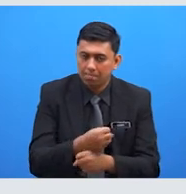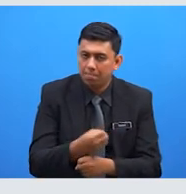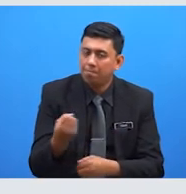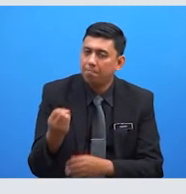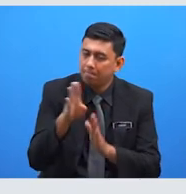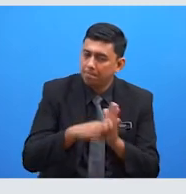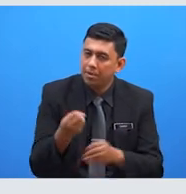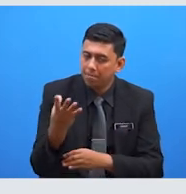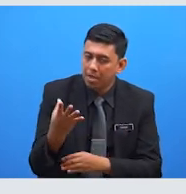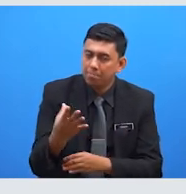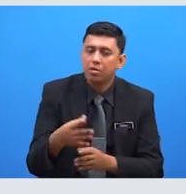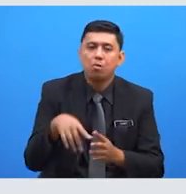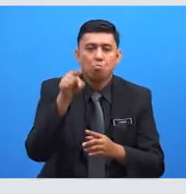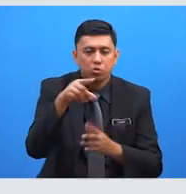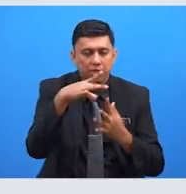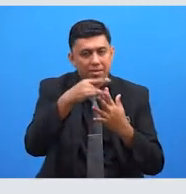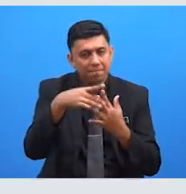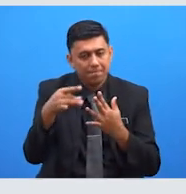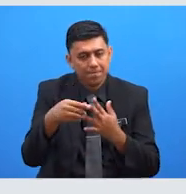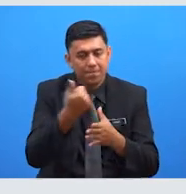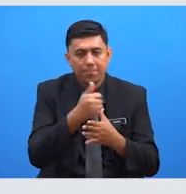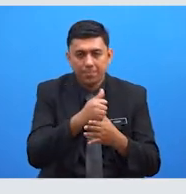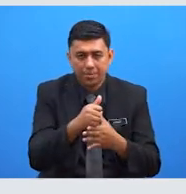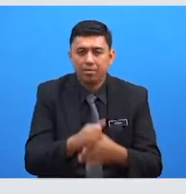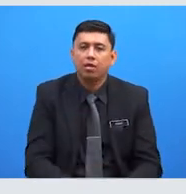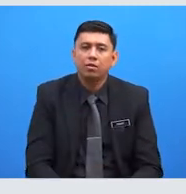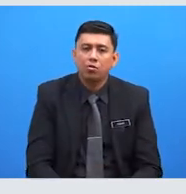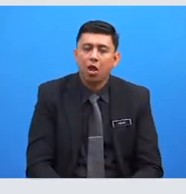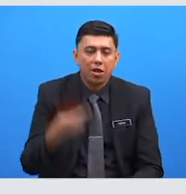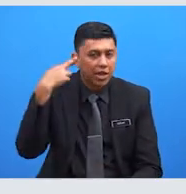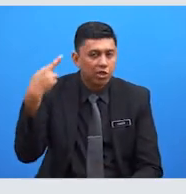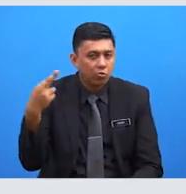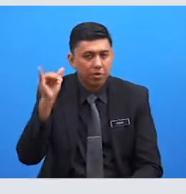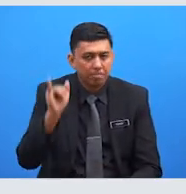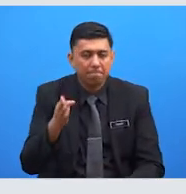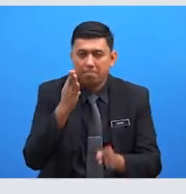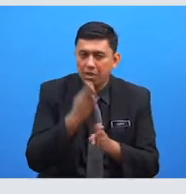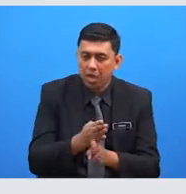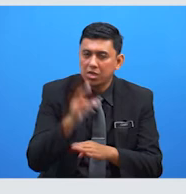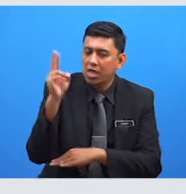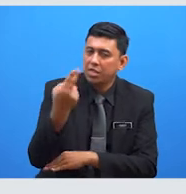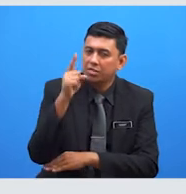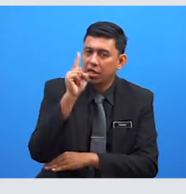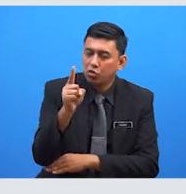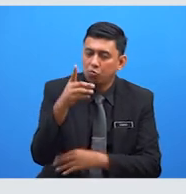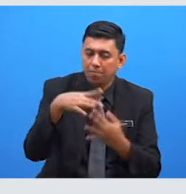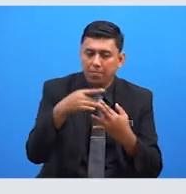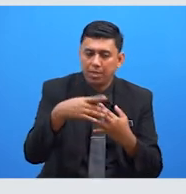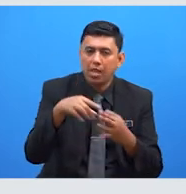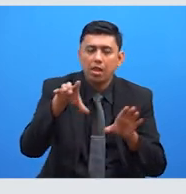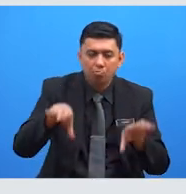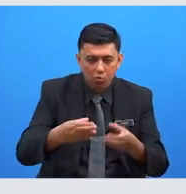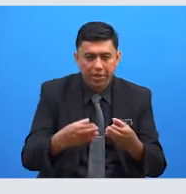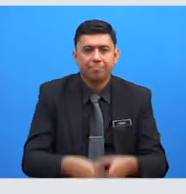Terdapat beberapa butang pilihan, antaranya butang pilihan radio yang membenarkan hanya satu